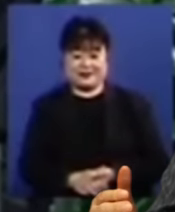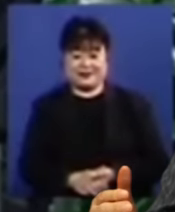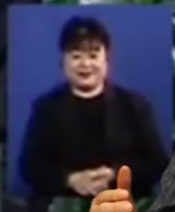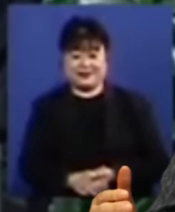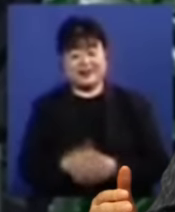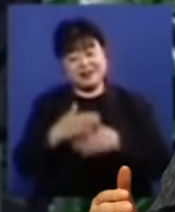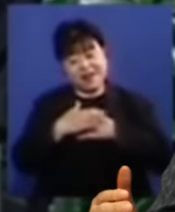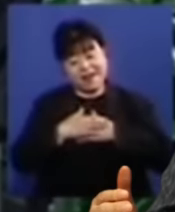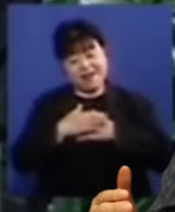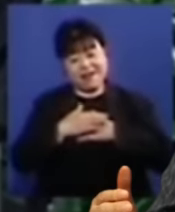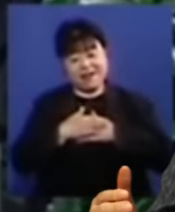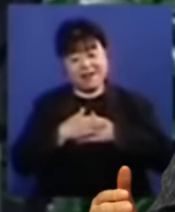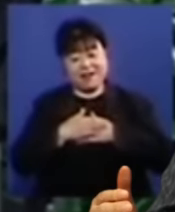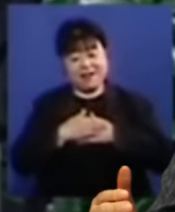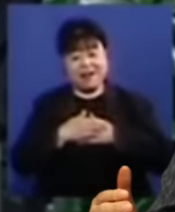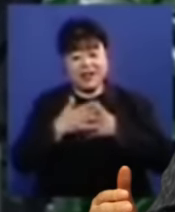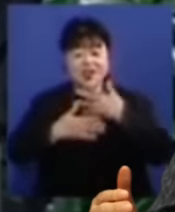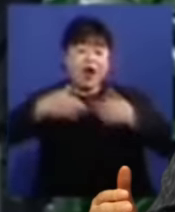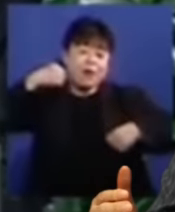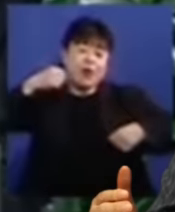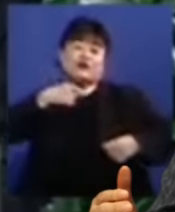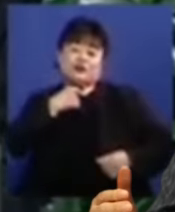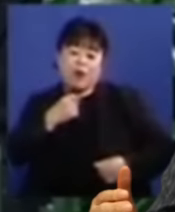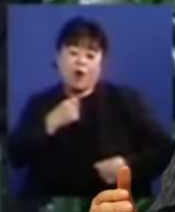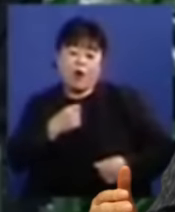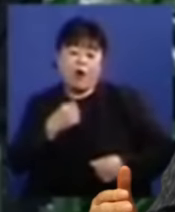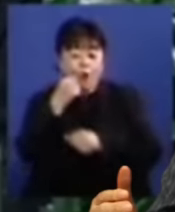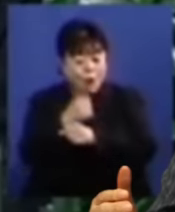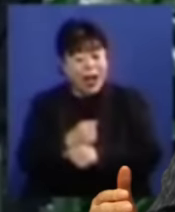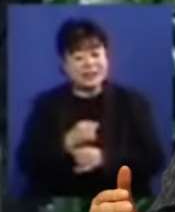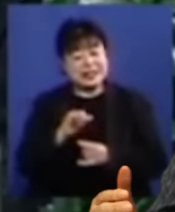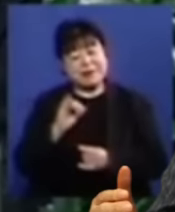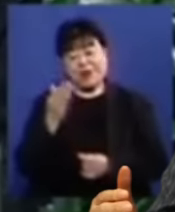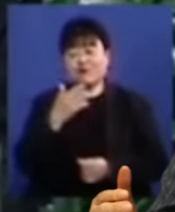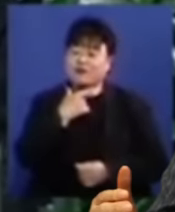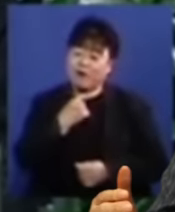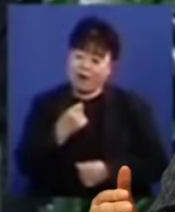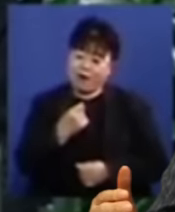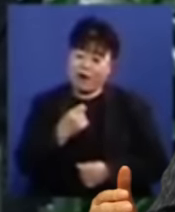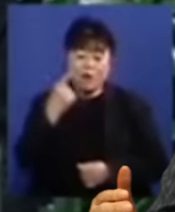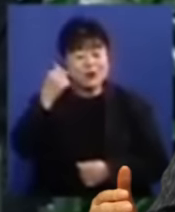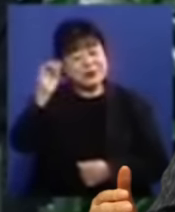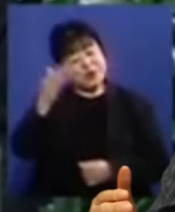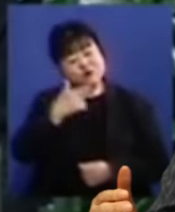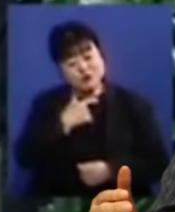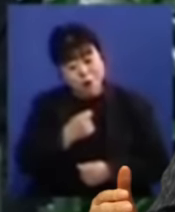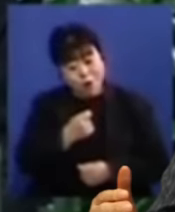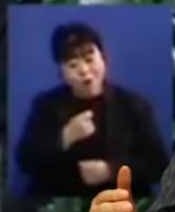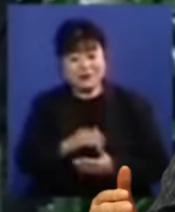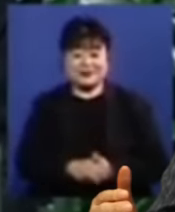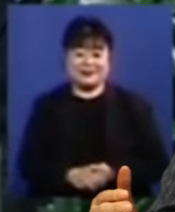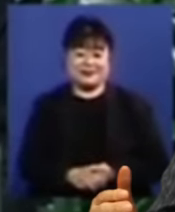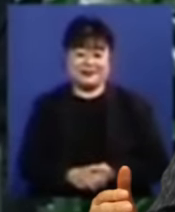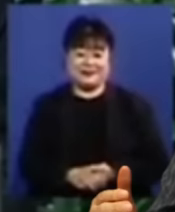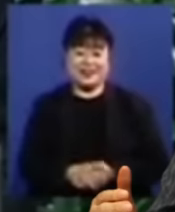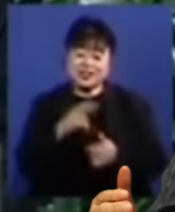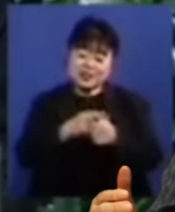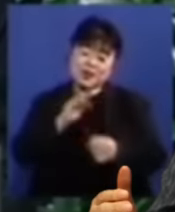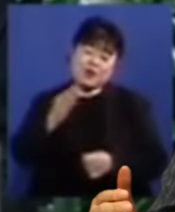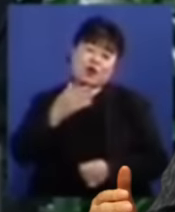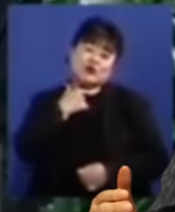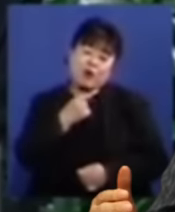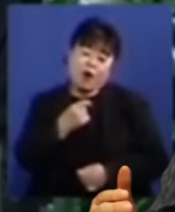나 배우 되겠다. 나 과학자 되겠다. 나 목사 되겠다. 나 선생님